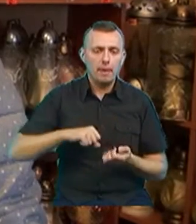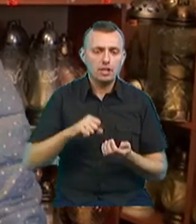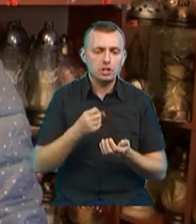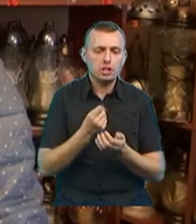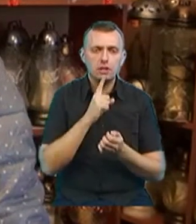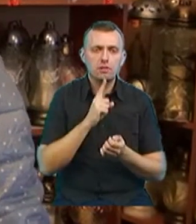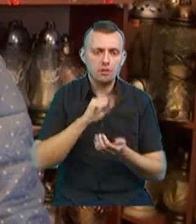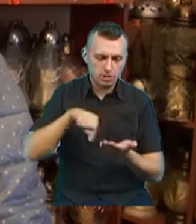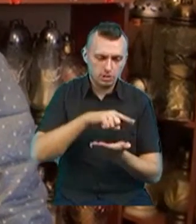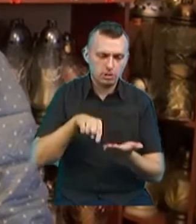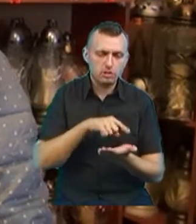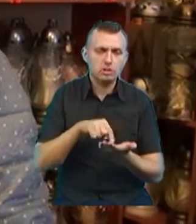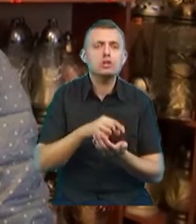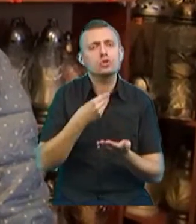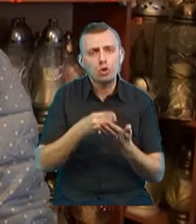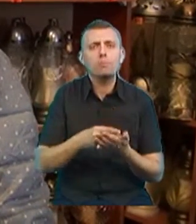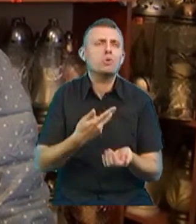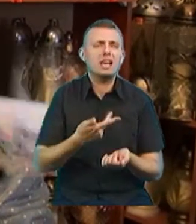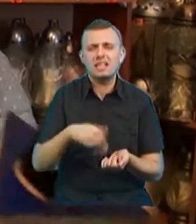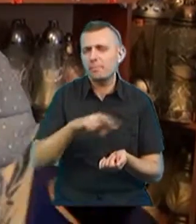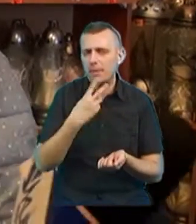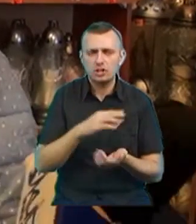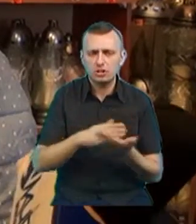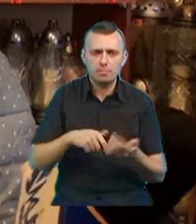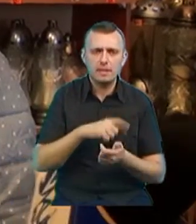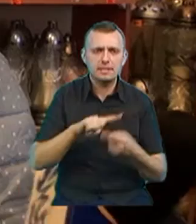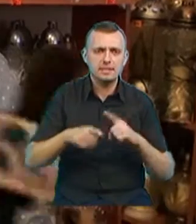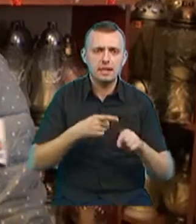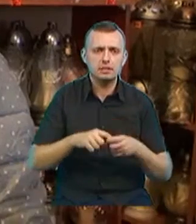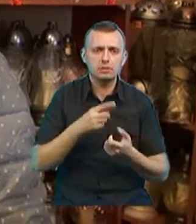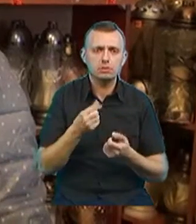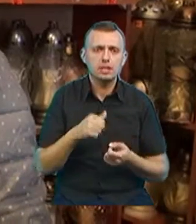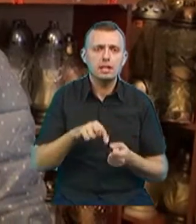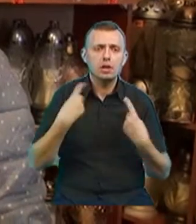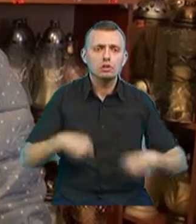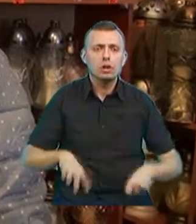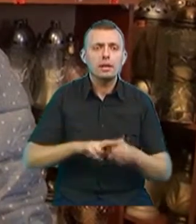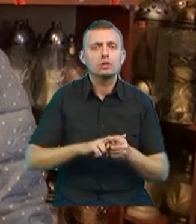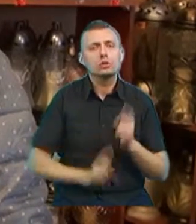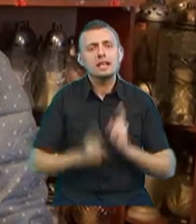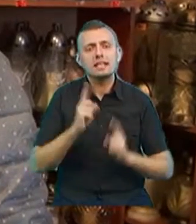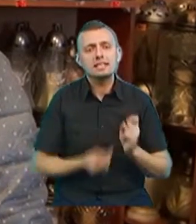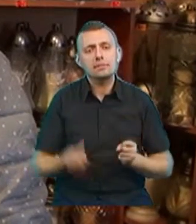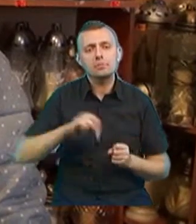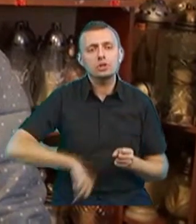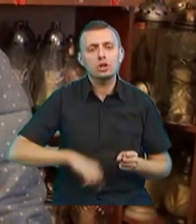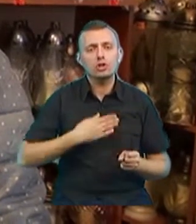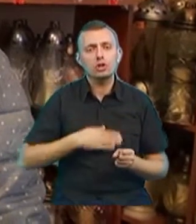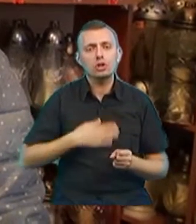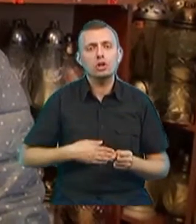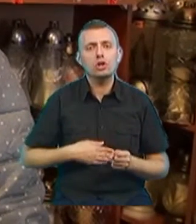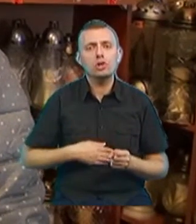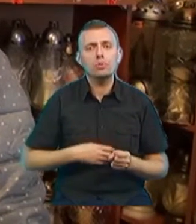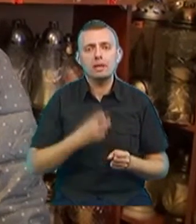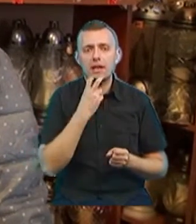się znicz i bez względu na cenę kupuje. A elektryczne też się sprzedają? Mniej. Kto rzadko